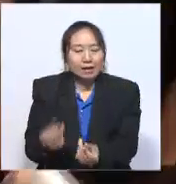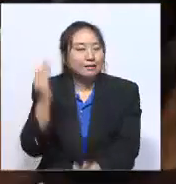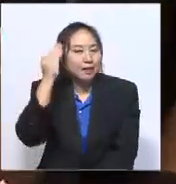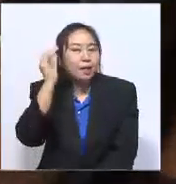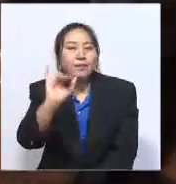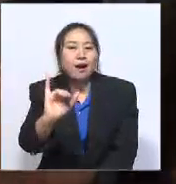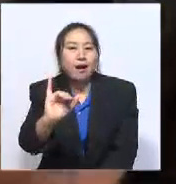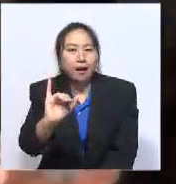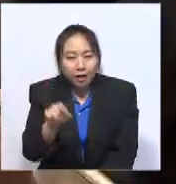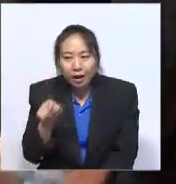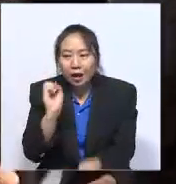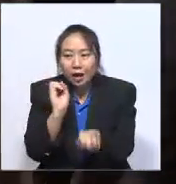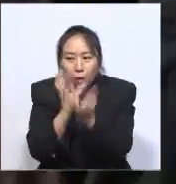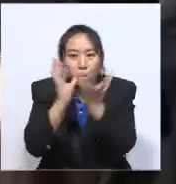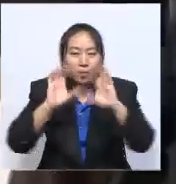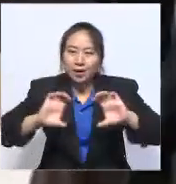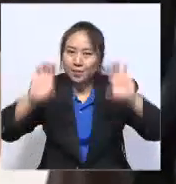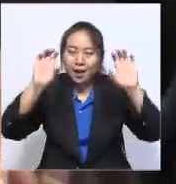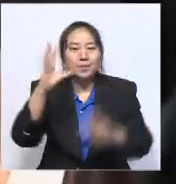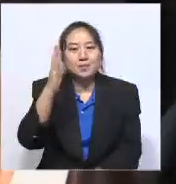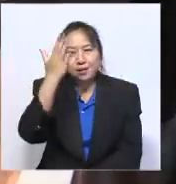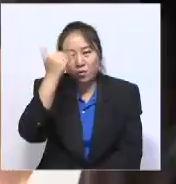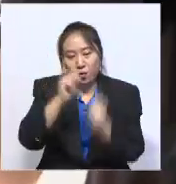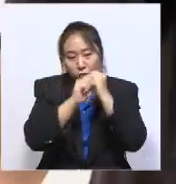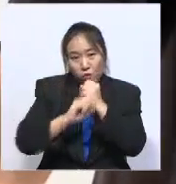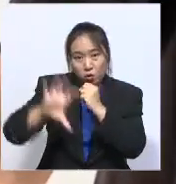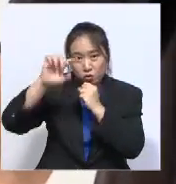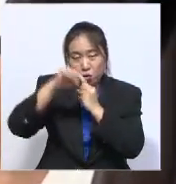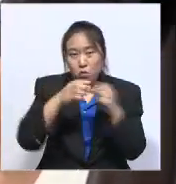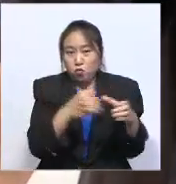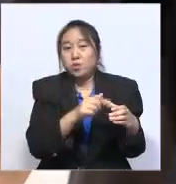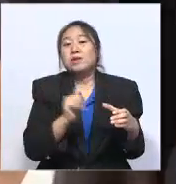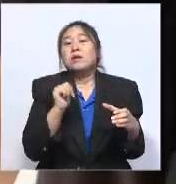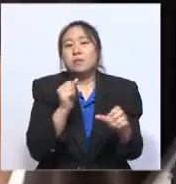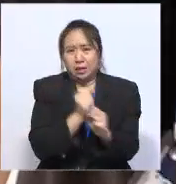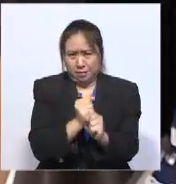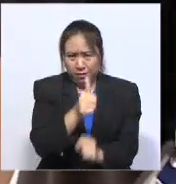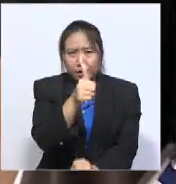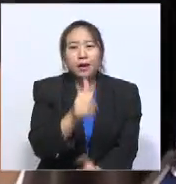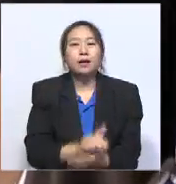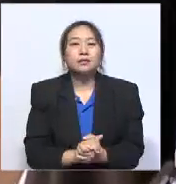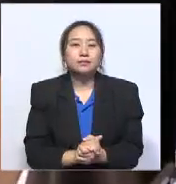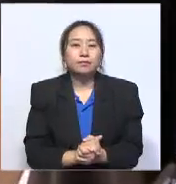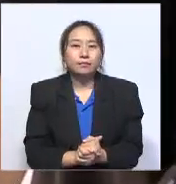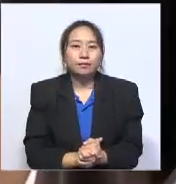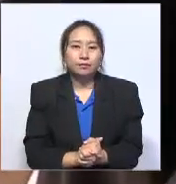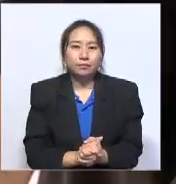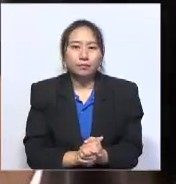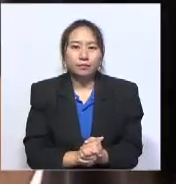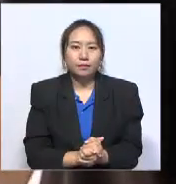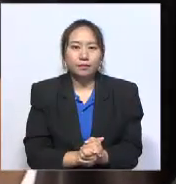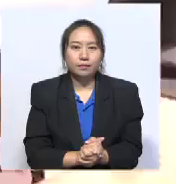ทั้งยืนยันว่าจะไม่มีผลกระทบกับรัฐบาลเพราะกสทช.ชุดเก่ายังสามารถทำงานได้ครับฟังเสียงอาจารย์วิษณุกันดูครับ